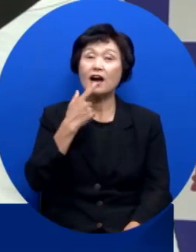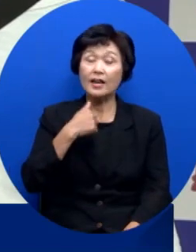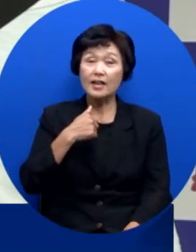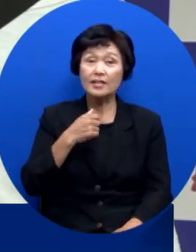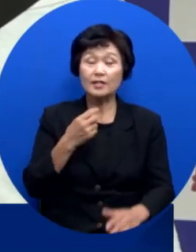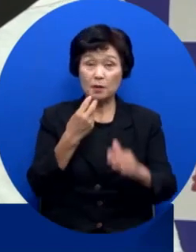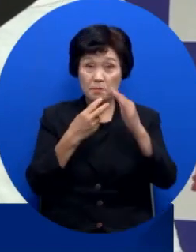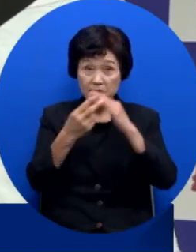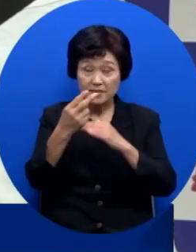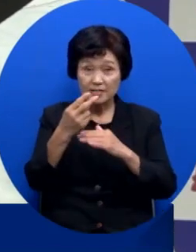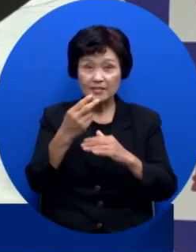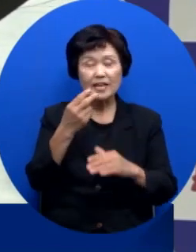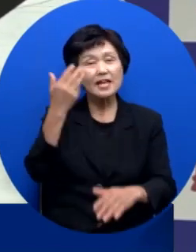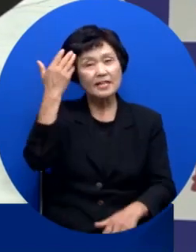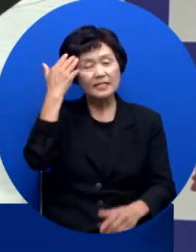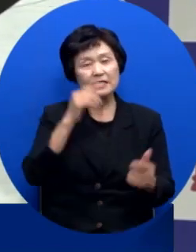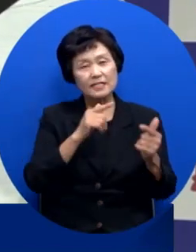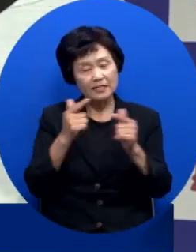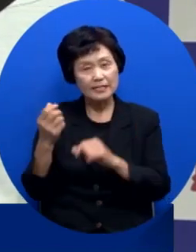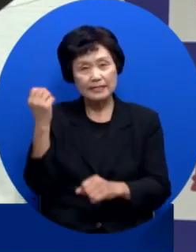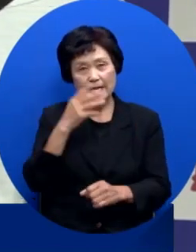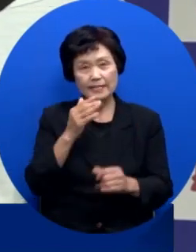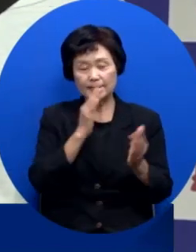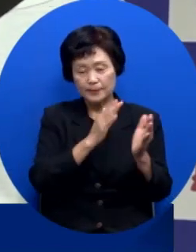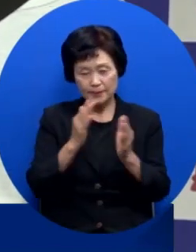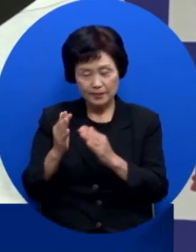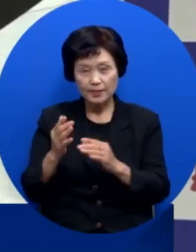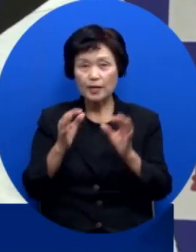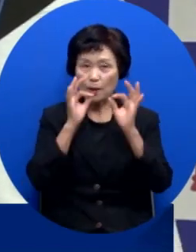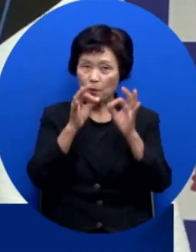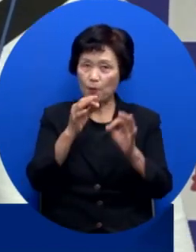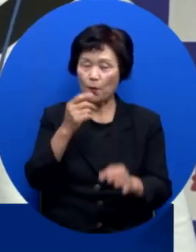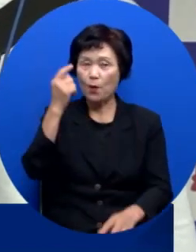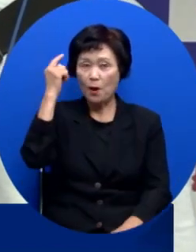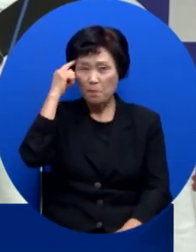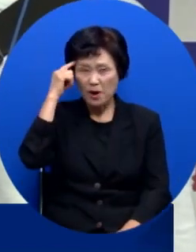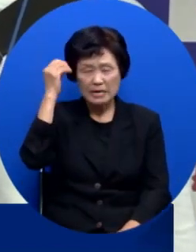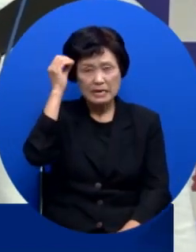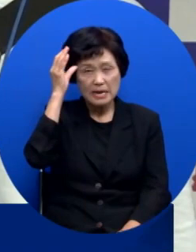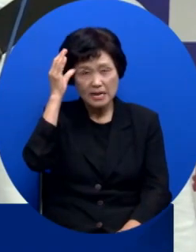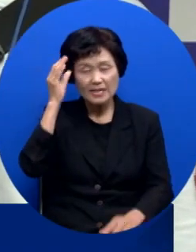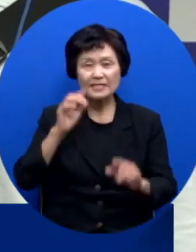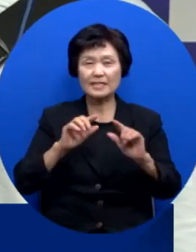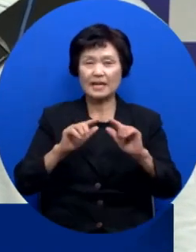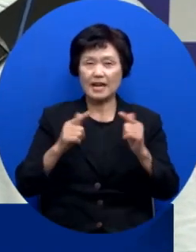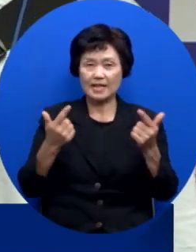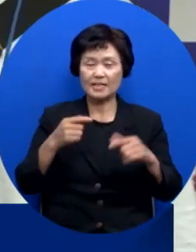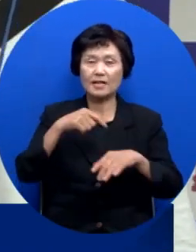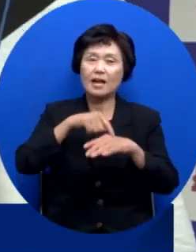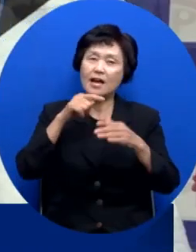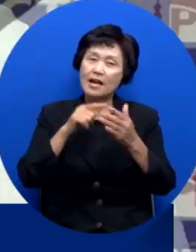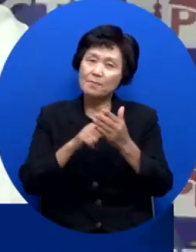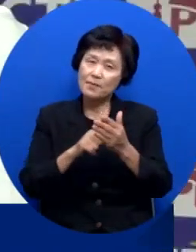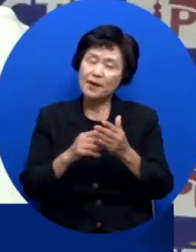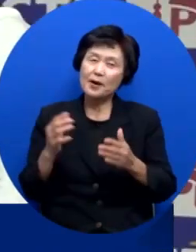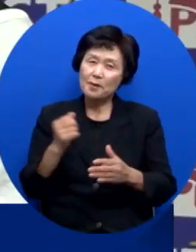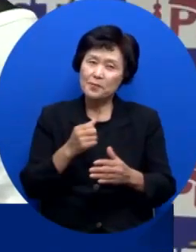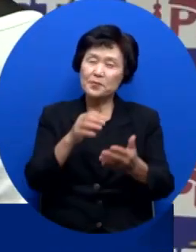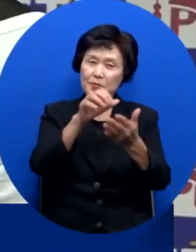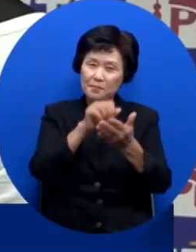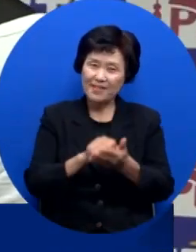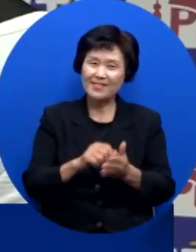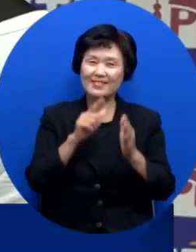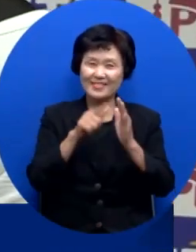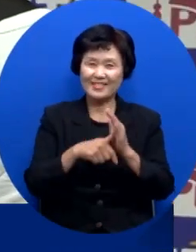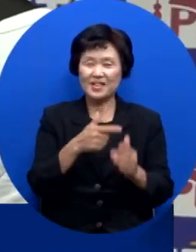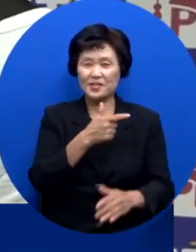또 정리하고 또 약간 머리가 아니라 가슴으로 받는 그런 시간이었던 것 같고. I